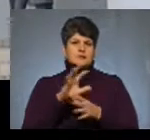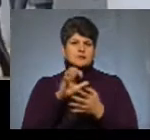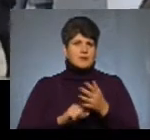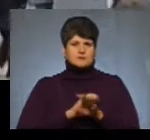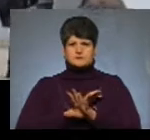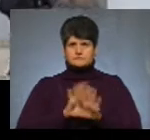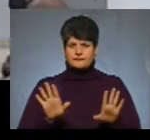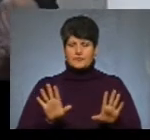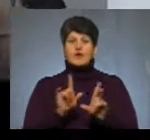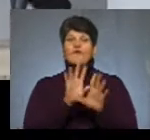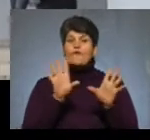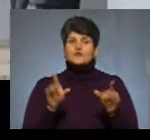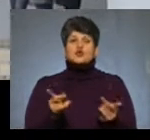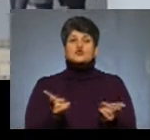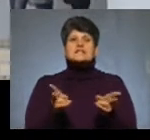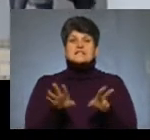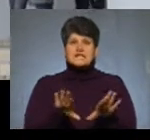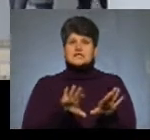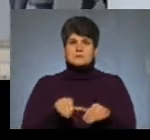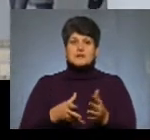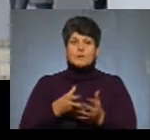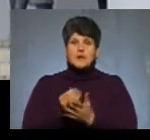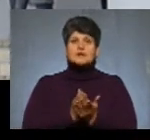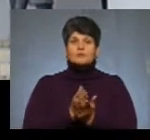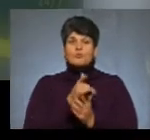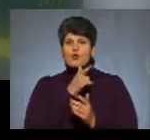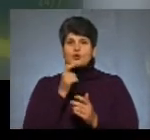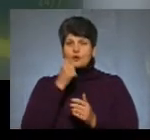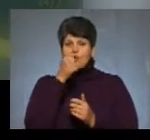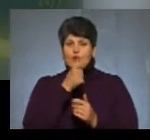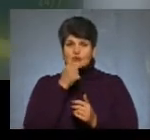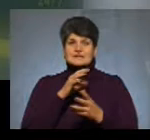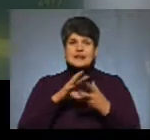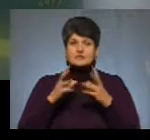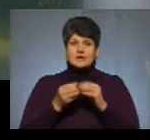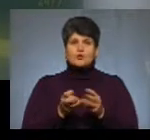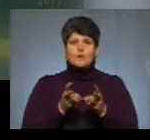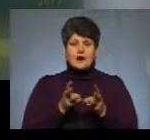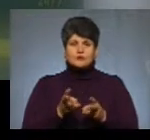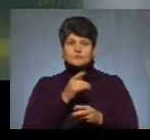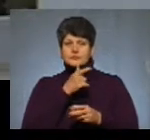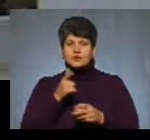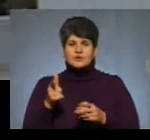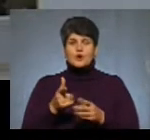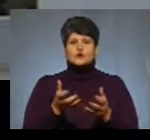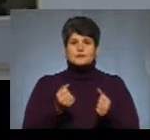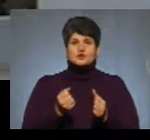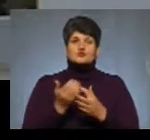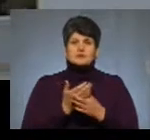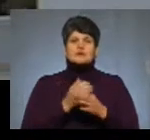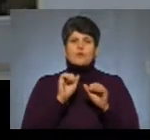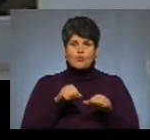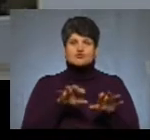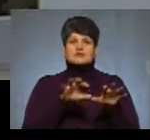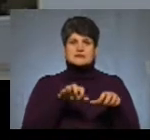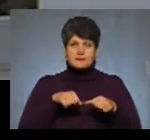Все, що залишиться після оплати комунальних послуг протягом року, за результатами опалювального сезону, одержувачі субсидій зможуть